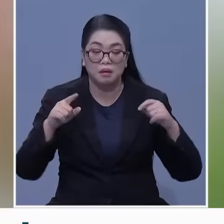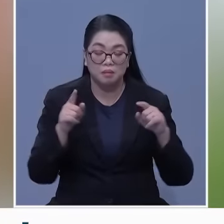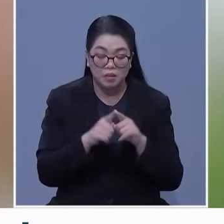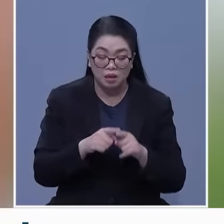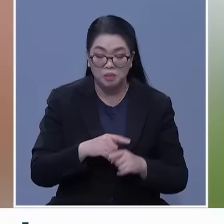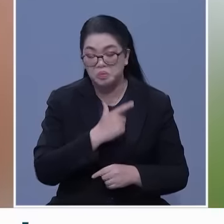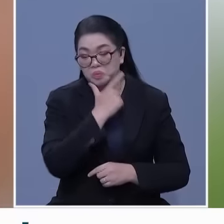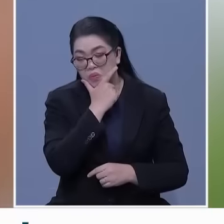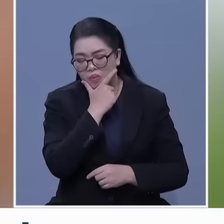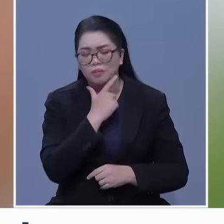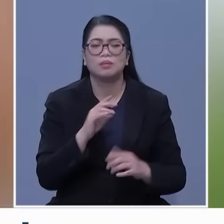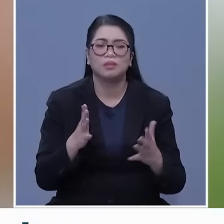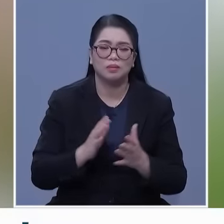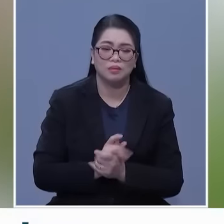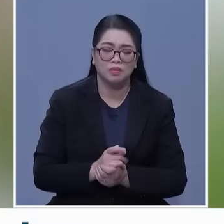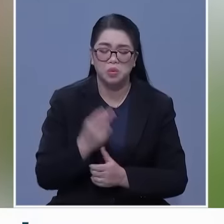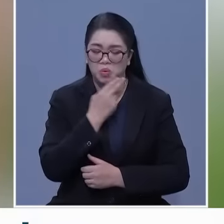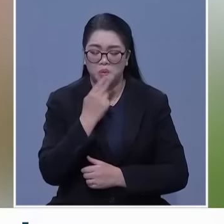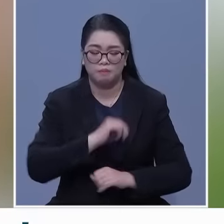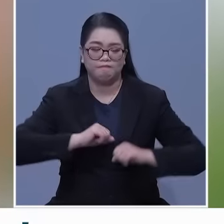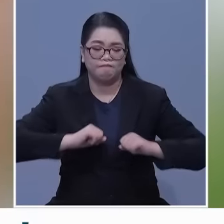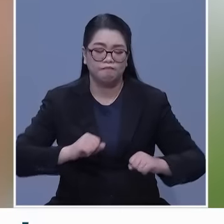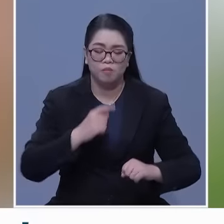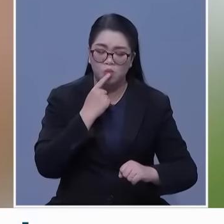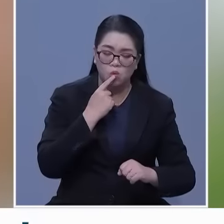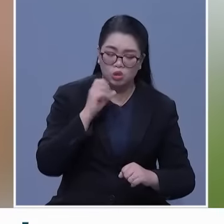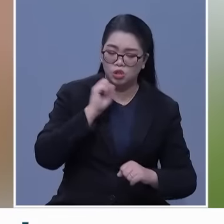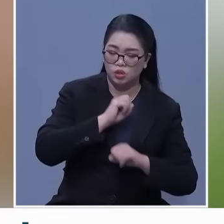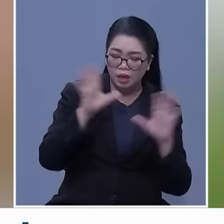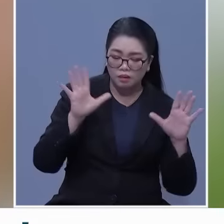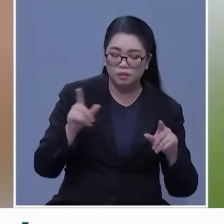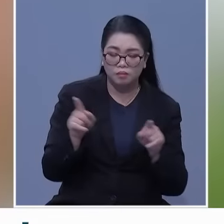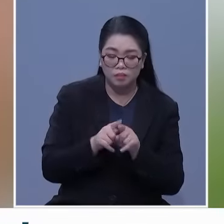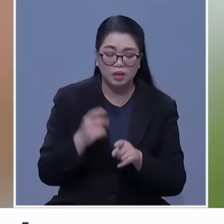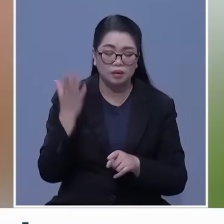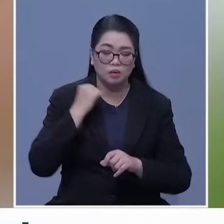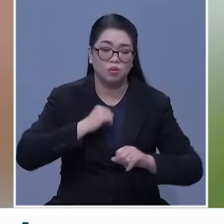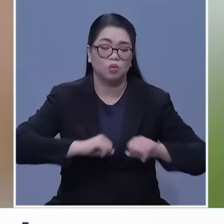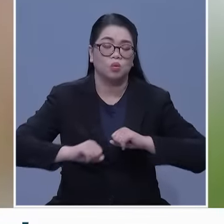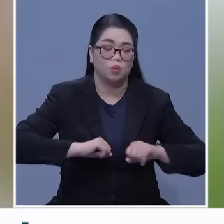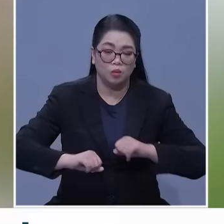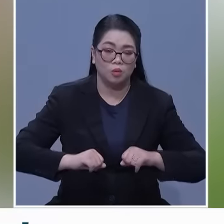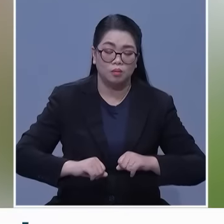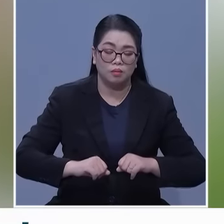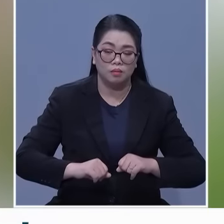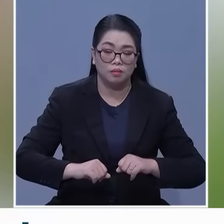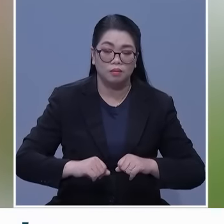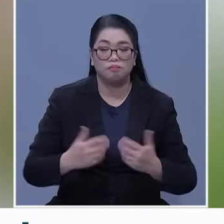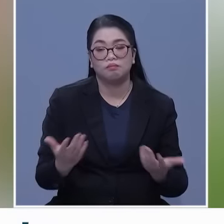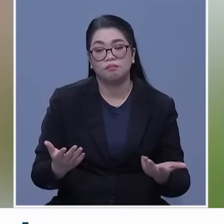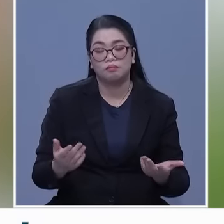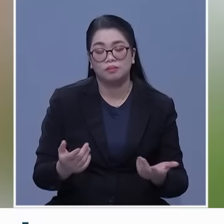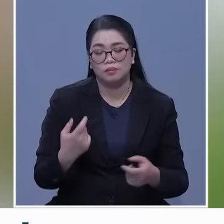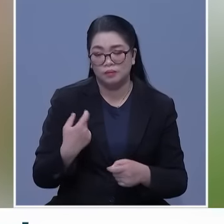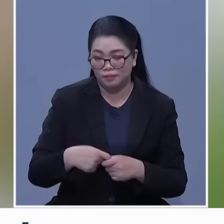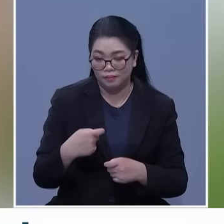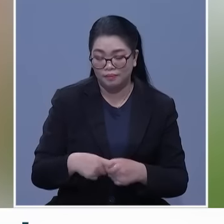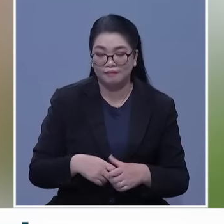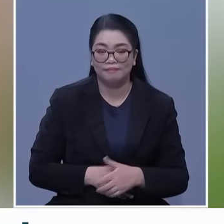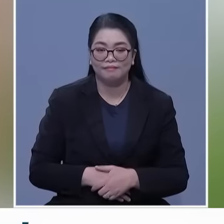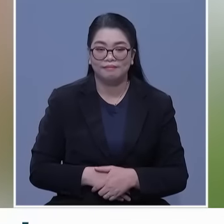ฟี้ยวธรรมทนายพูดจากระฉับกระเฉงเหมือนคนหนุ่มๆได้ยังไง